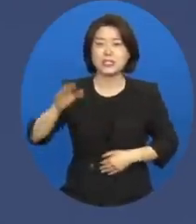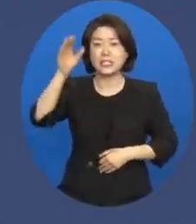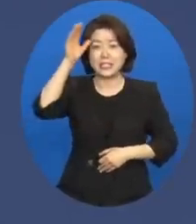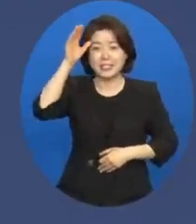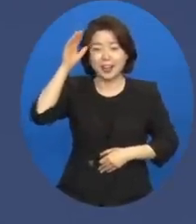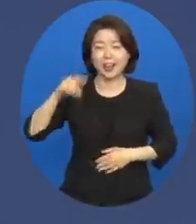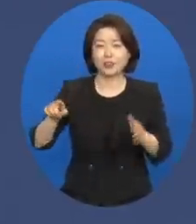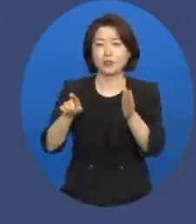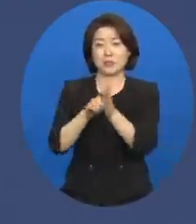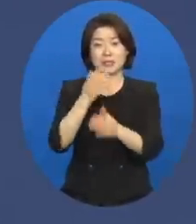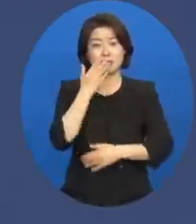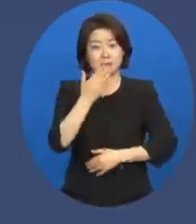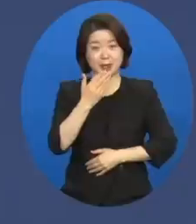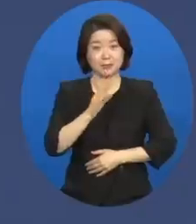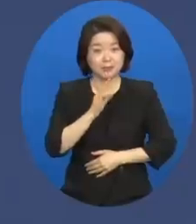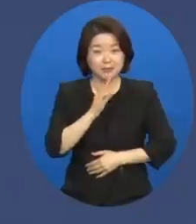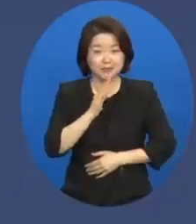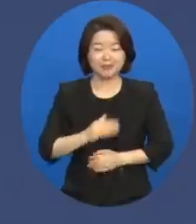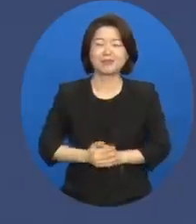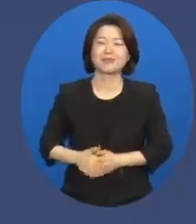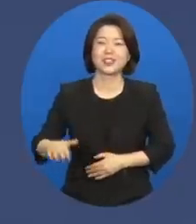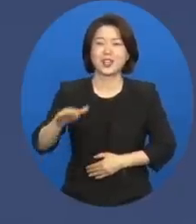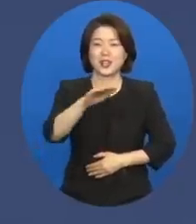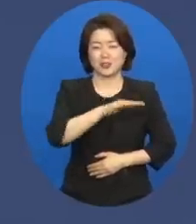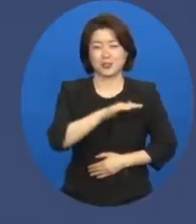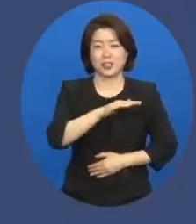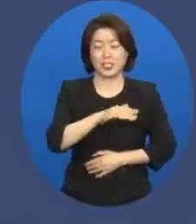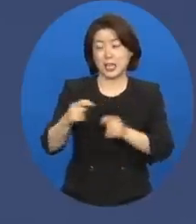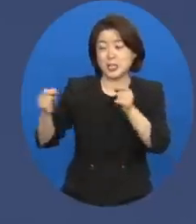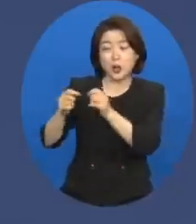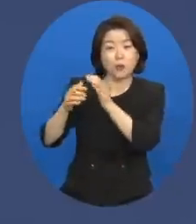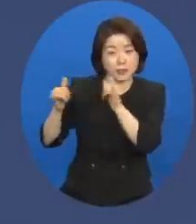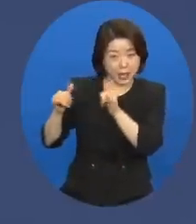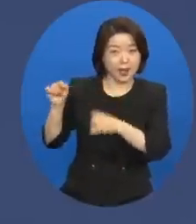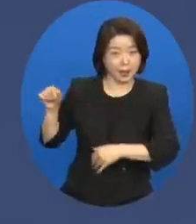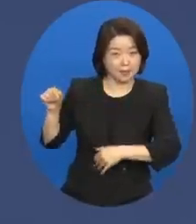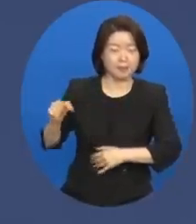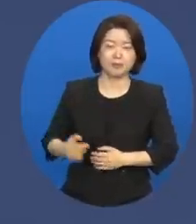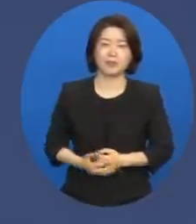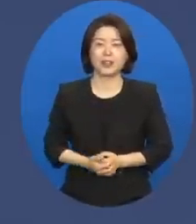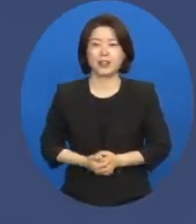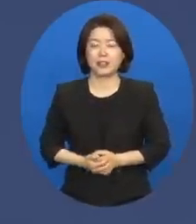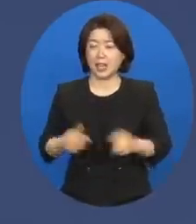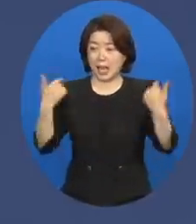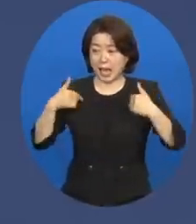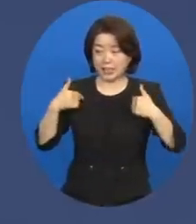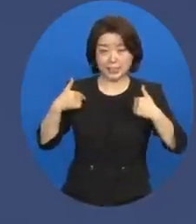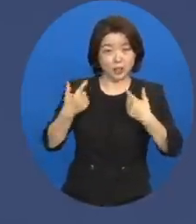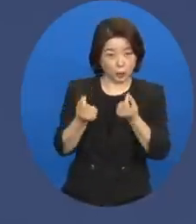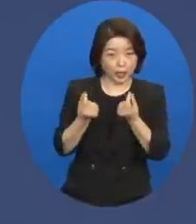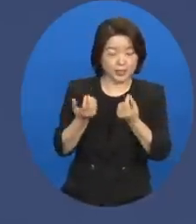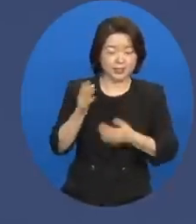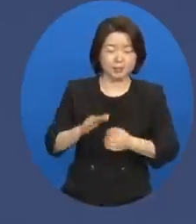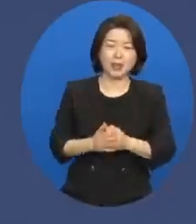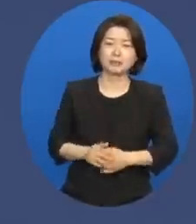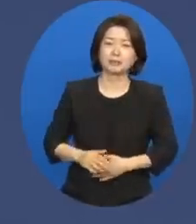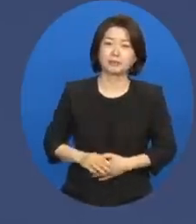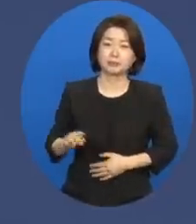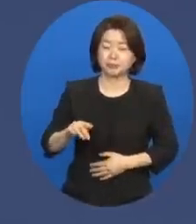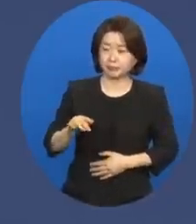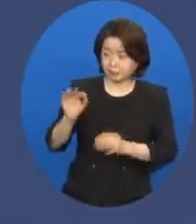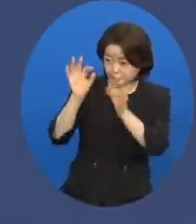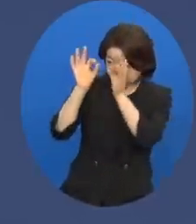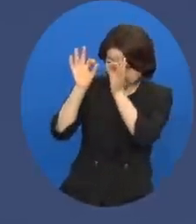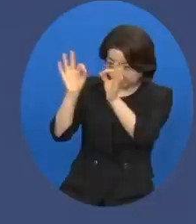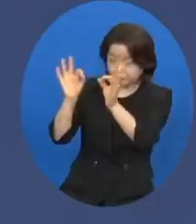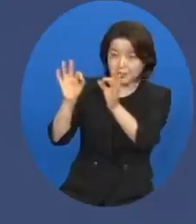또 믿을 수가 있는 것입니다. 그래서 우리 그 옆에 계신 분들에게 항상 그렇지만 우리가 이게 눈에